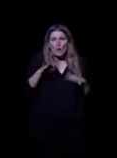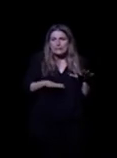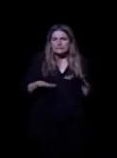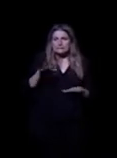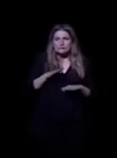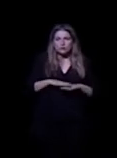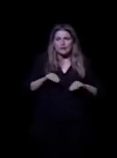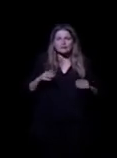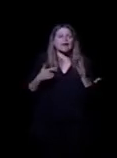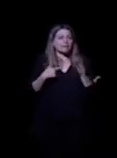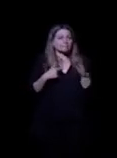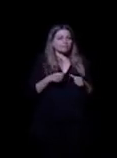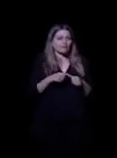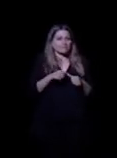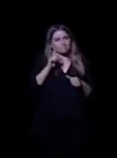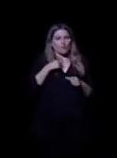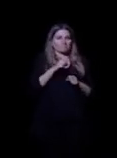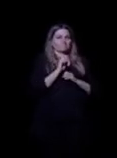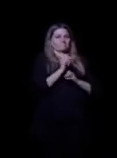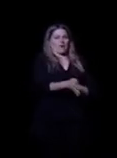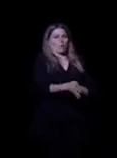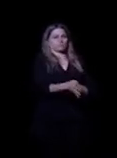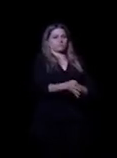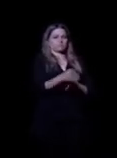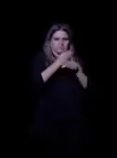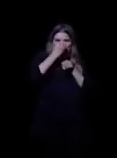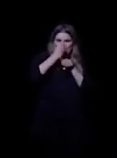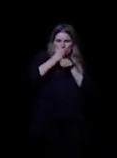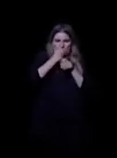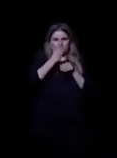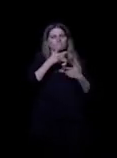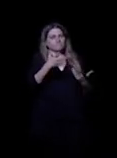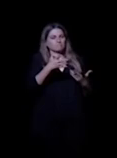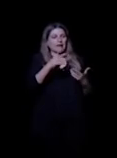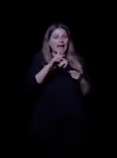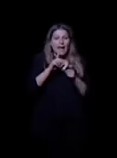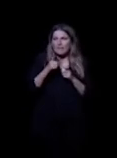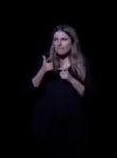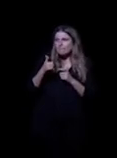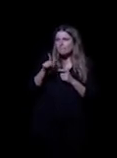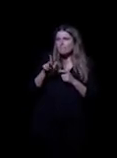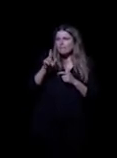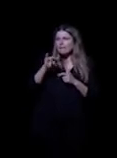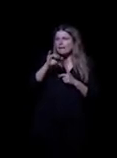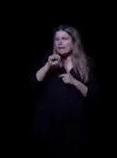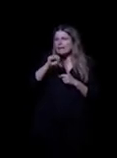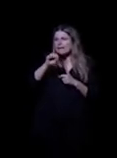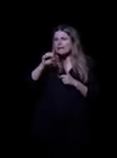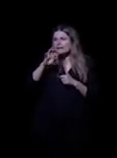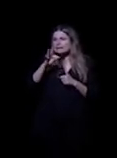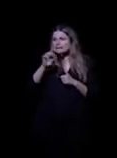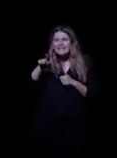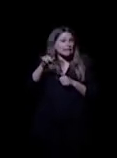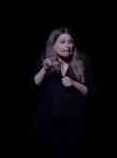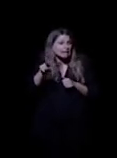Donc très rapidement, je me suis mise au vélo. Mais juste après, j'ai vu Grisette, la ponette du voisin. Et je me suis